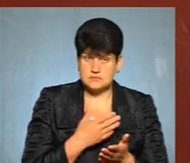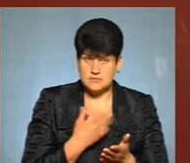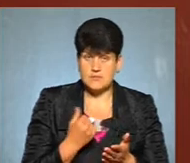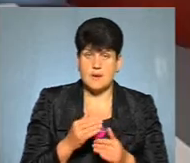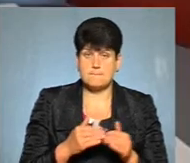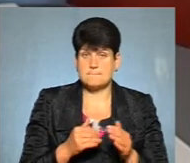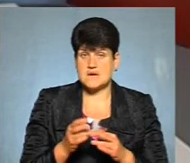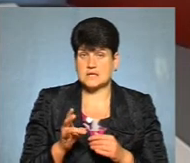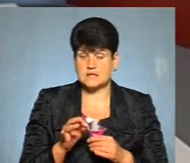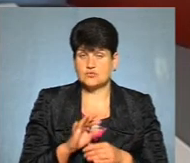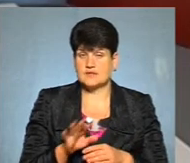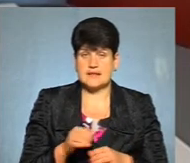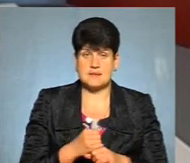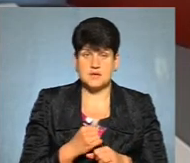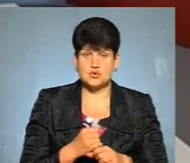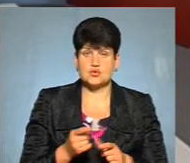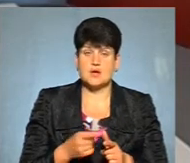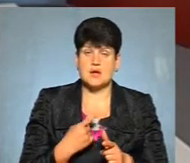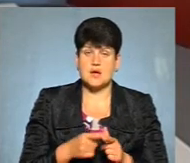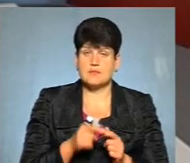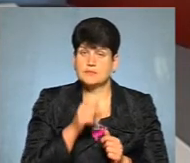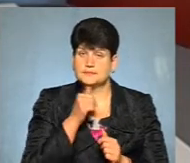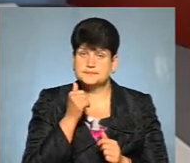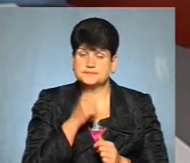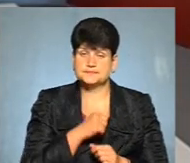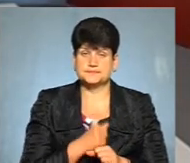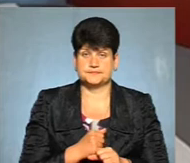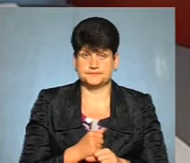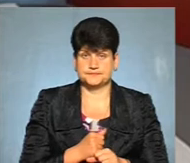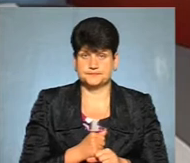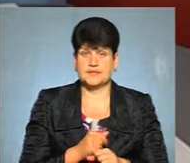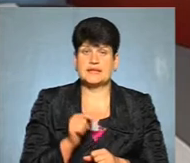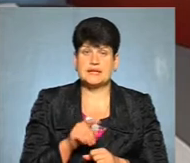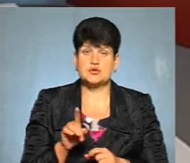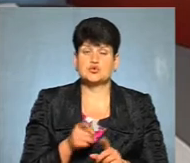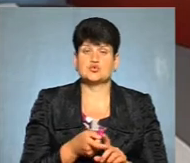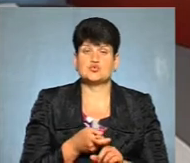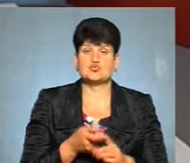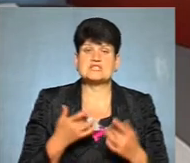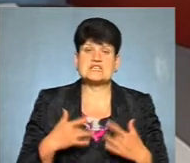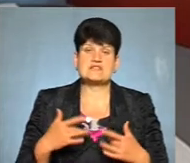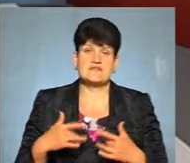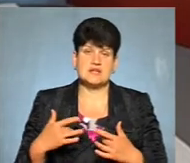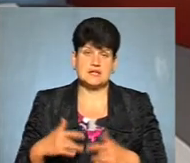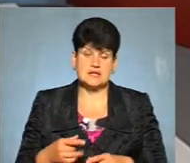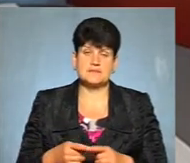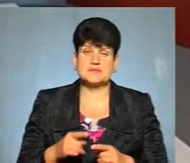практично або не працює, або працює в тіньовому режимі. І то, що стосується звільнення, це